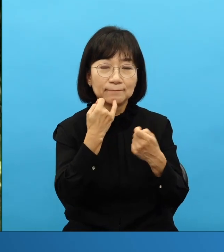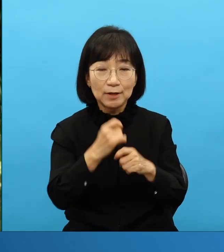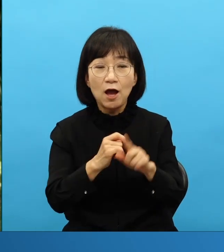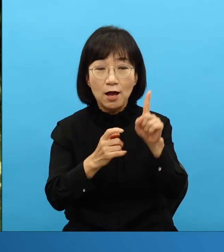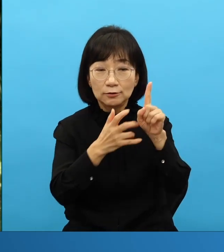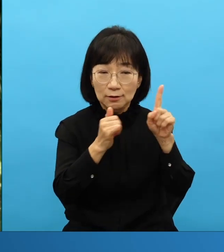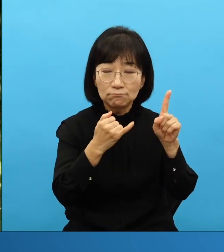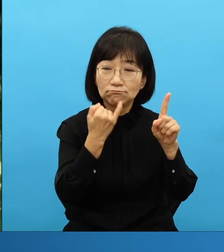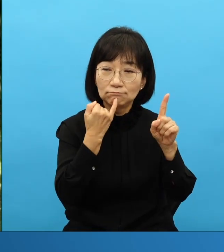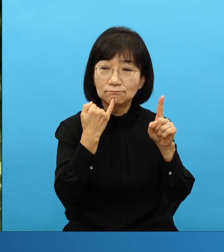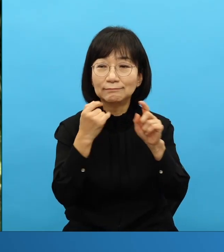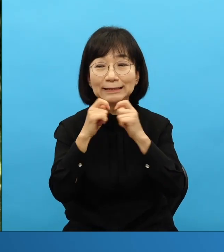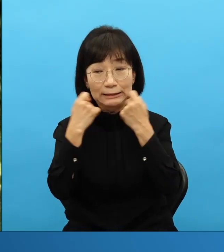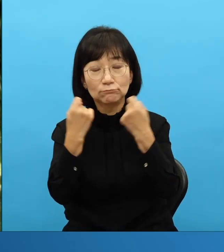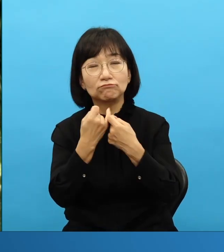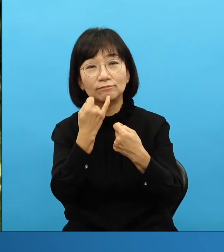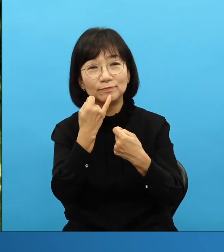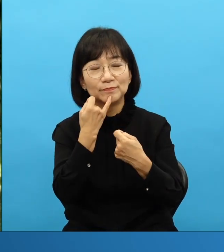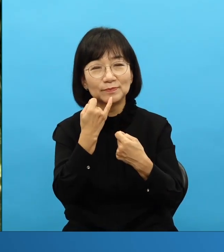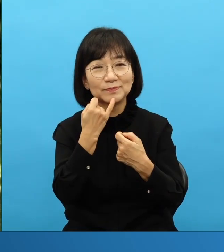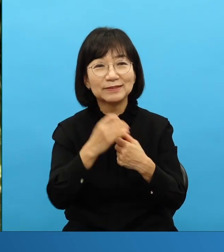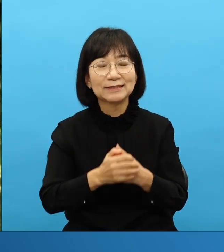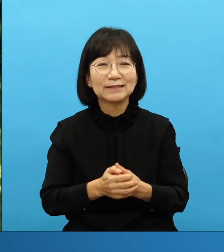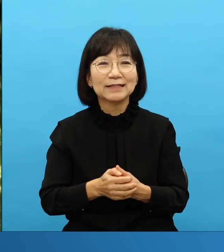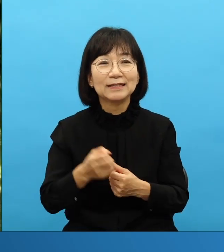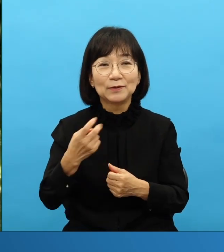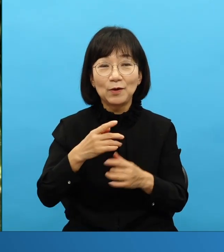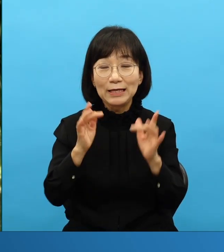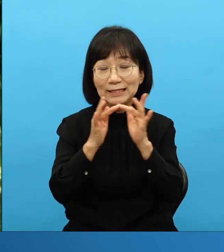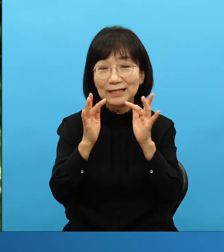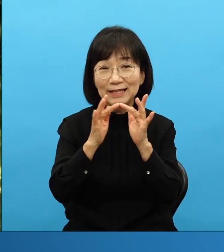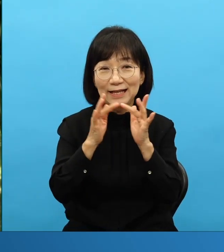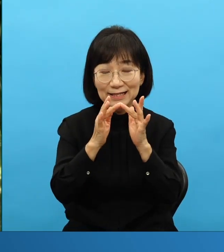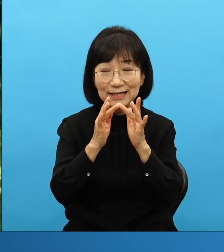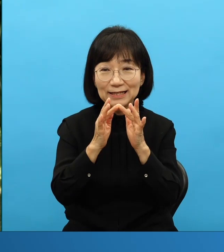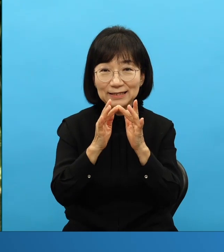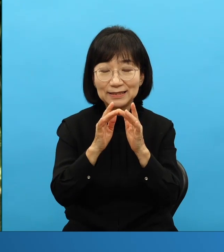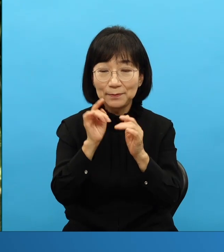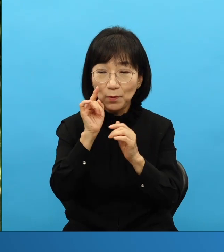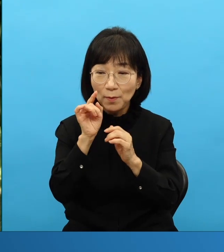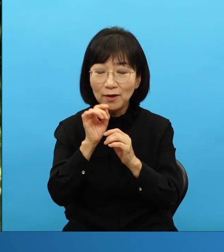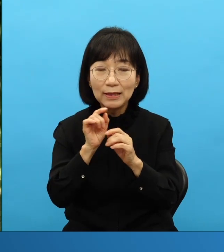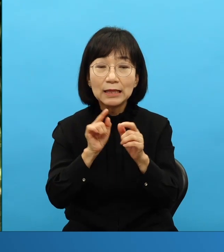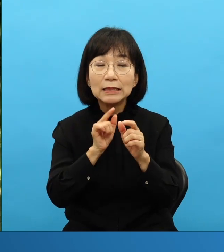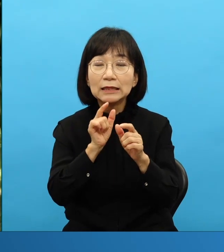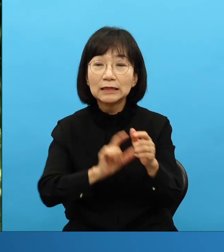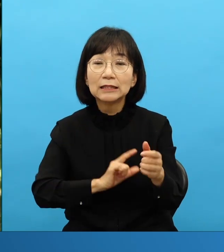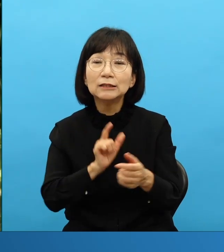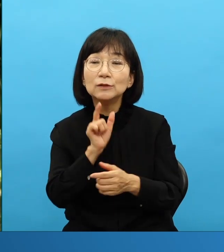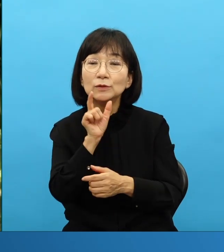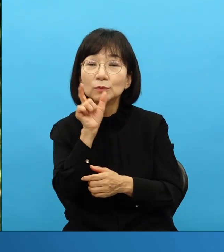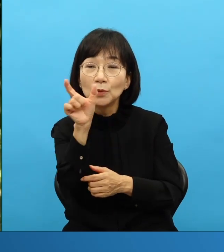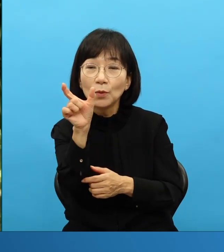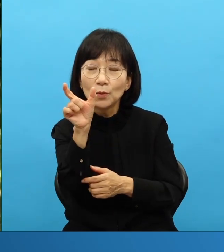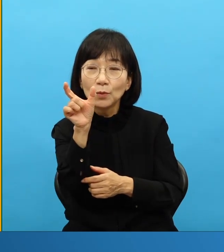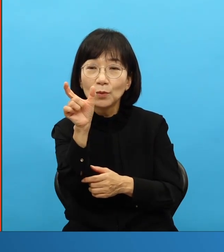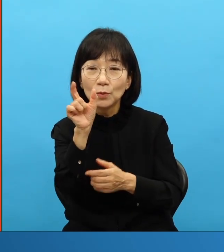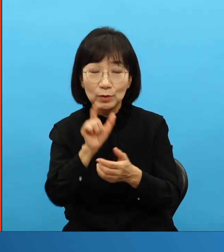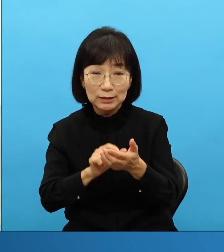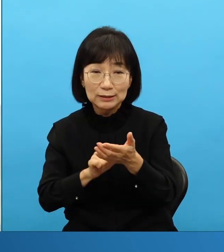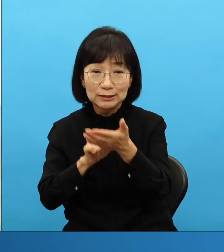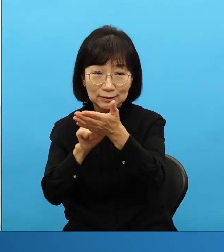믿음으로 도전하시면 되는 것입니다. 위아의 사이트에 보면 여러분 등록할 수 있는 모든 내용들이 너무너무 자세히 설명되어